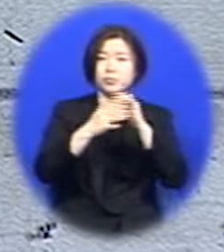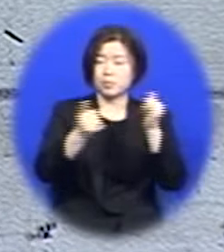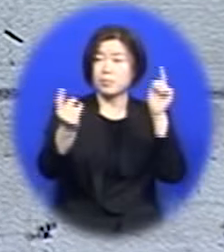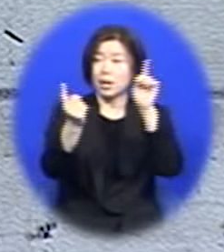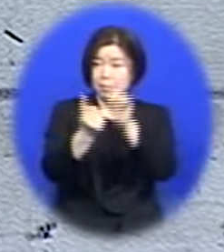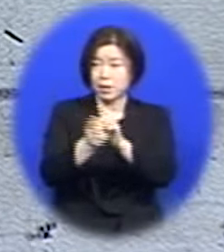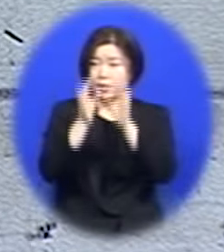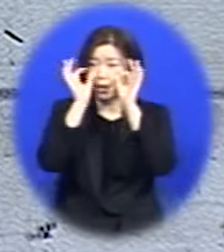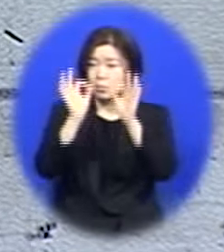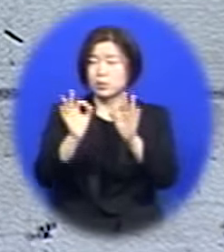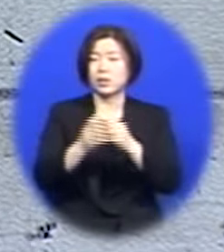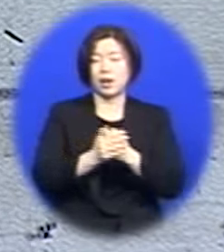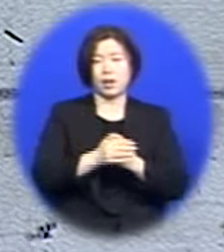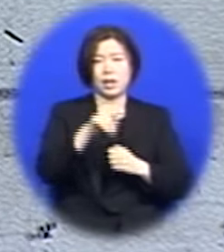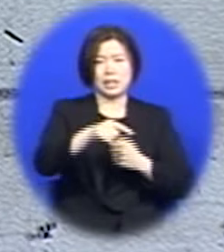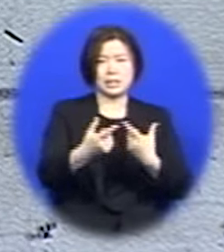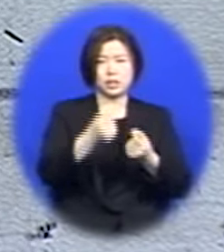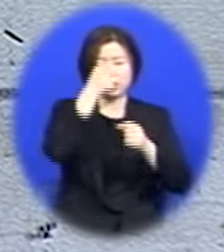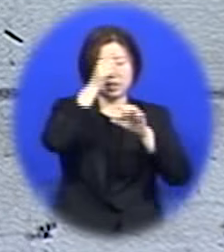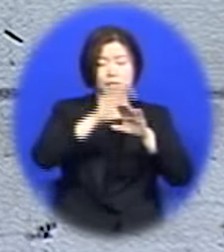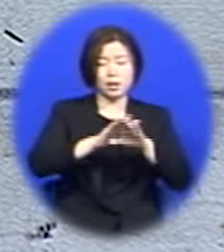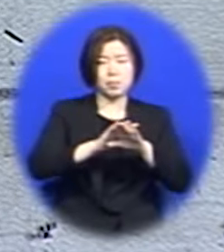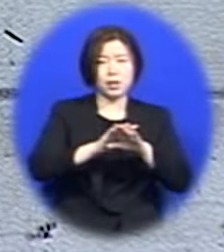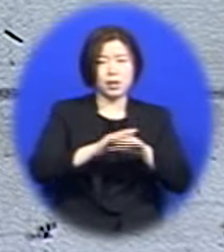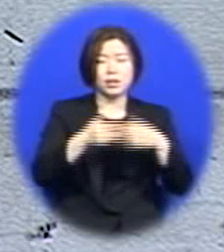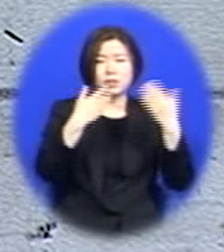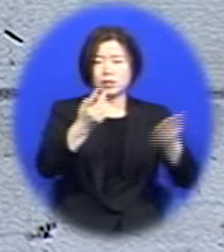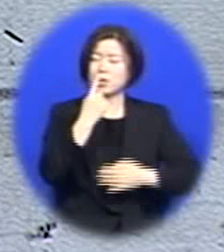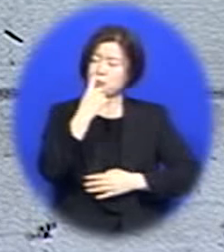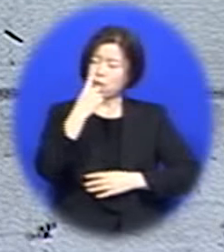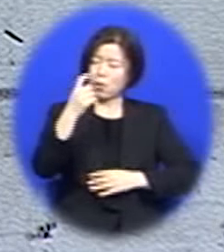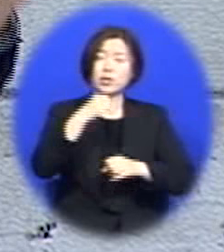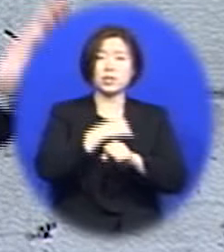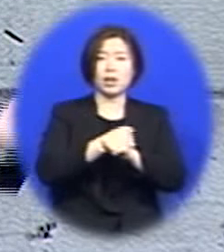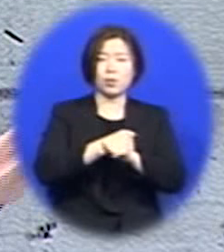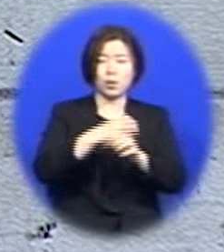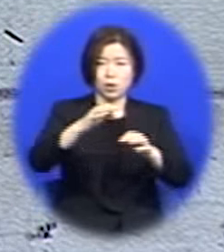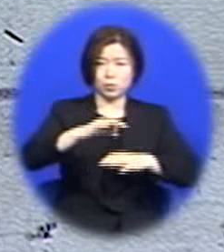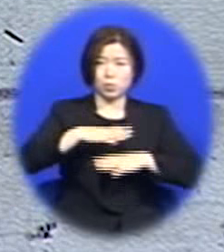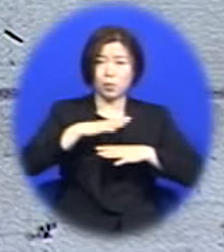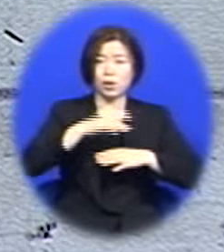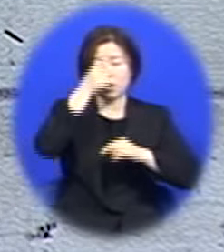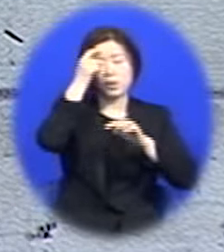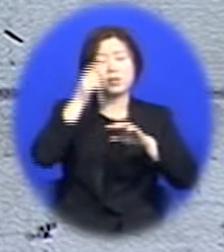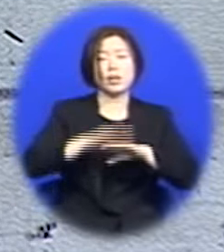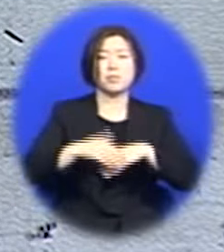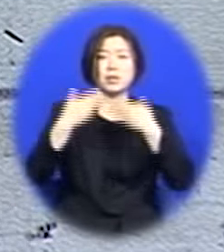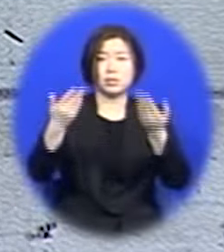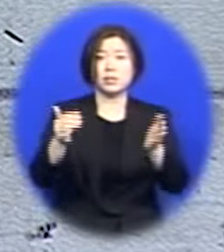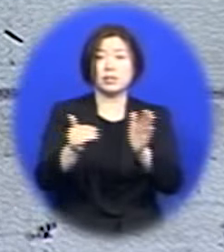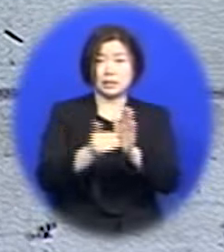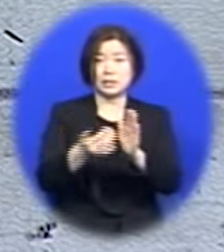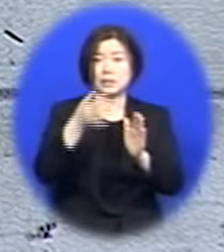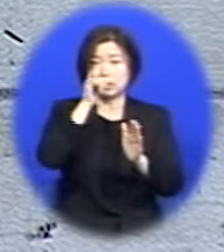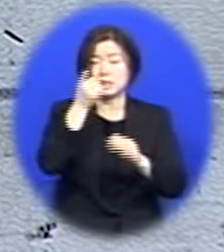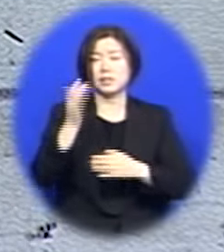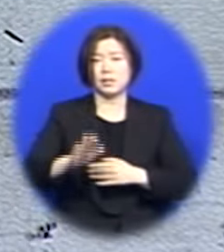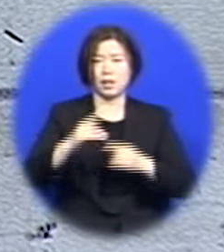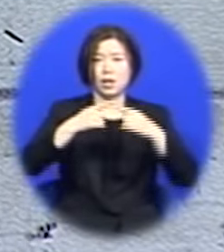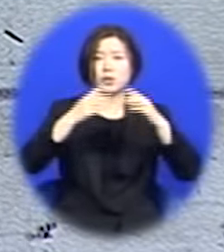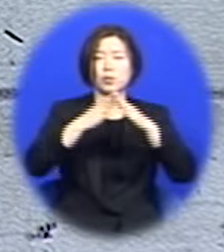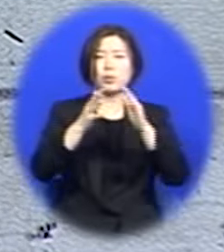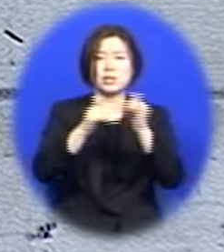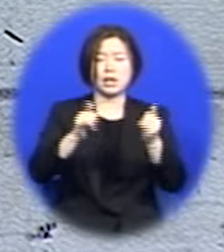만나보았더니 그렇게 예배를 멋있게 드리고 그렇게 예배를 정말 놀라운 예배를 드리고 교인들은 변화가